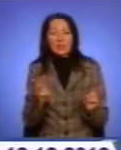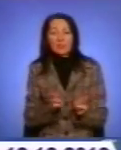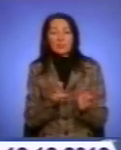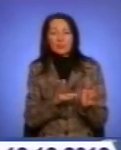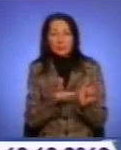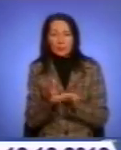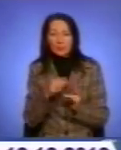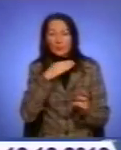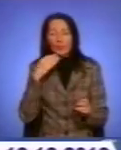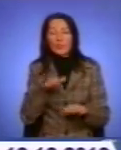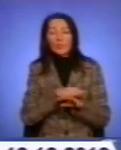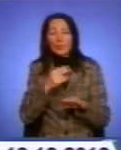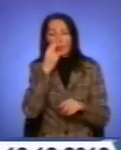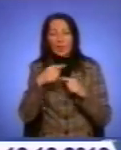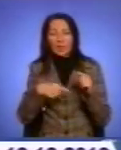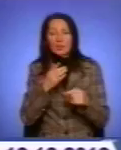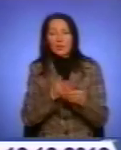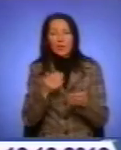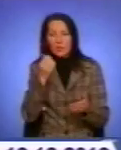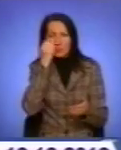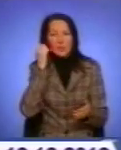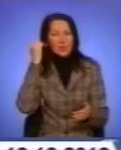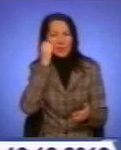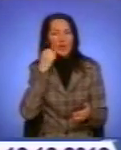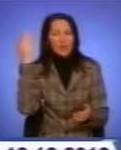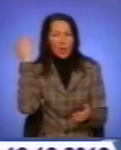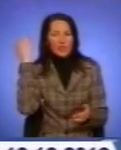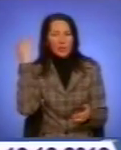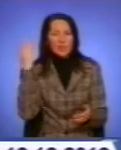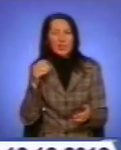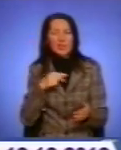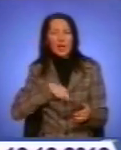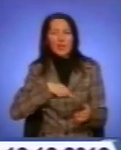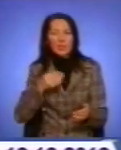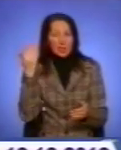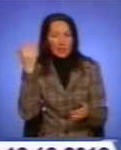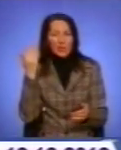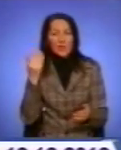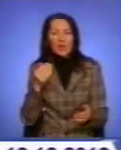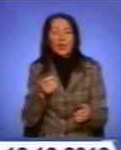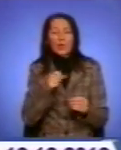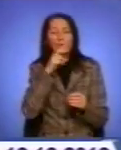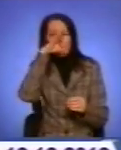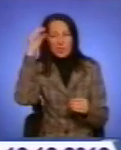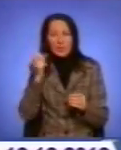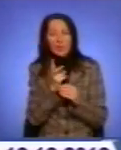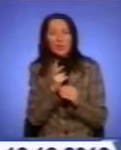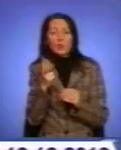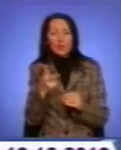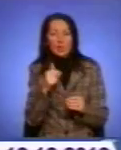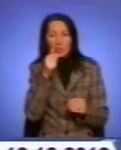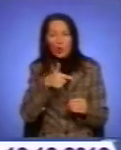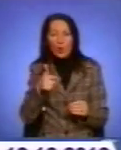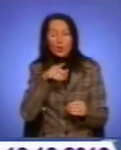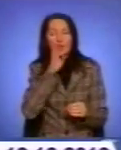на свято Андрія мають стародавній дохристиянський характер. З давніх давен у ніч з 12 на 13 грудня дівчата